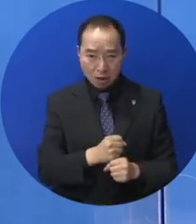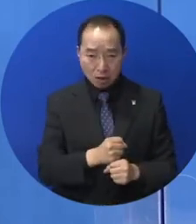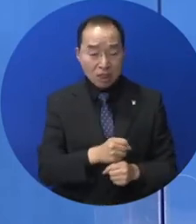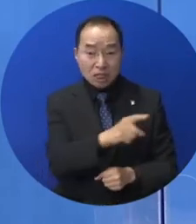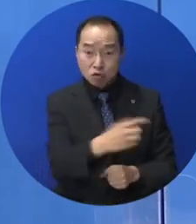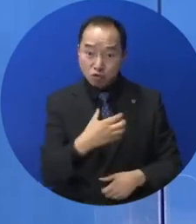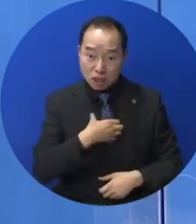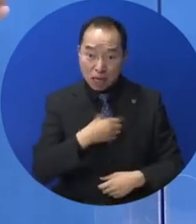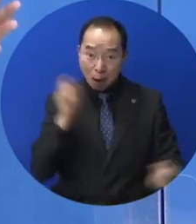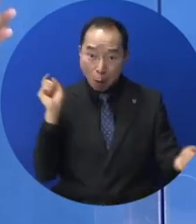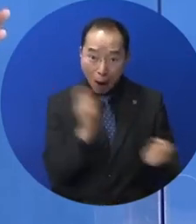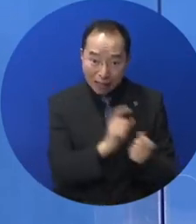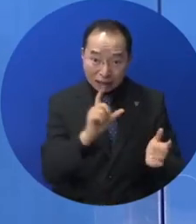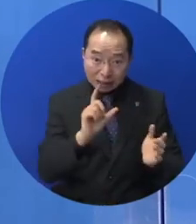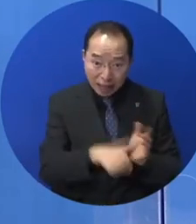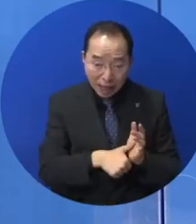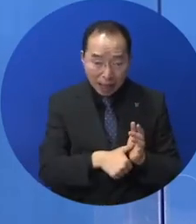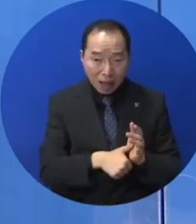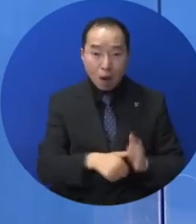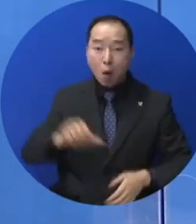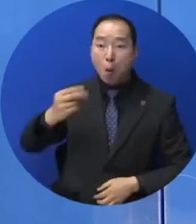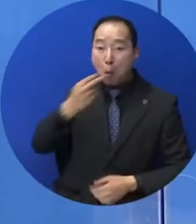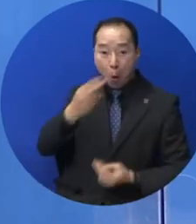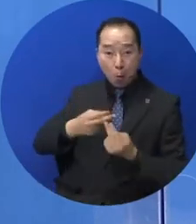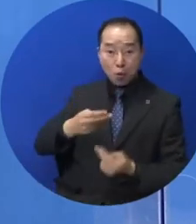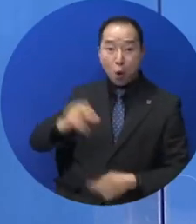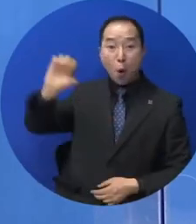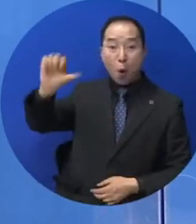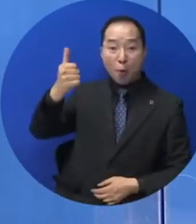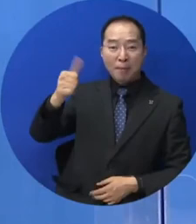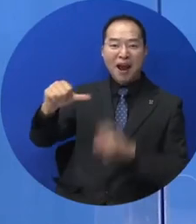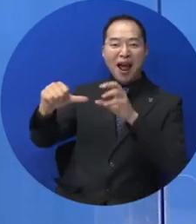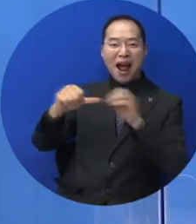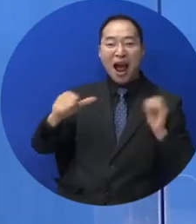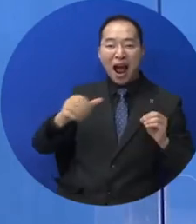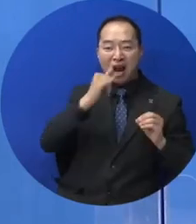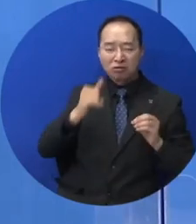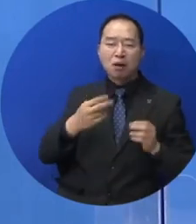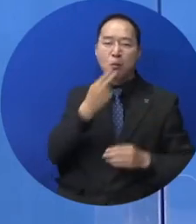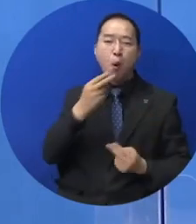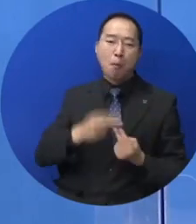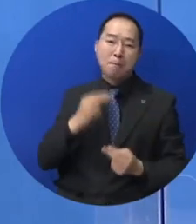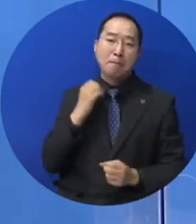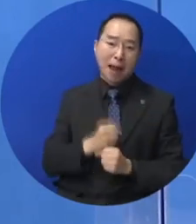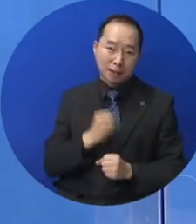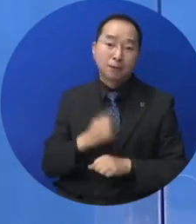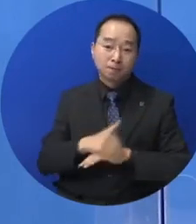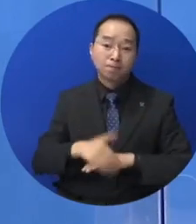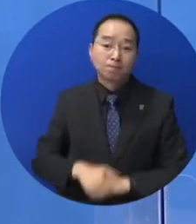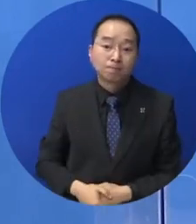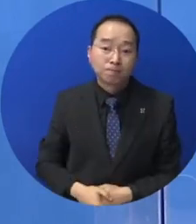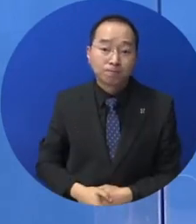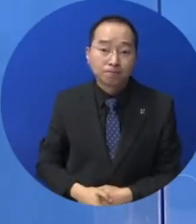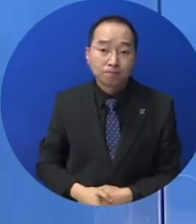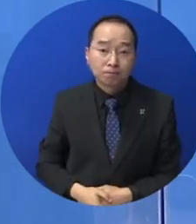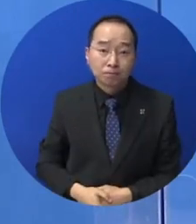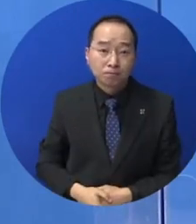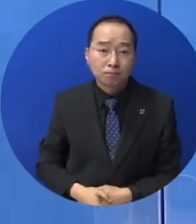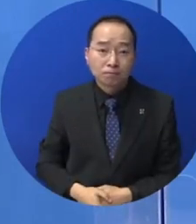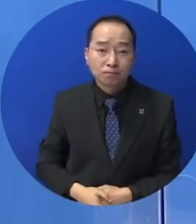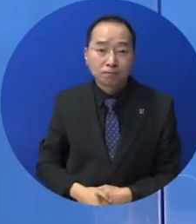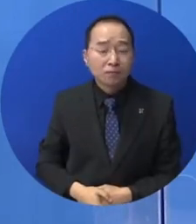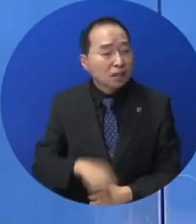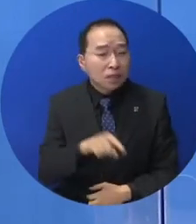때 한 500만 원까지 보험료를 타낼 수 있는 그런 제도를 지금 설계해서 내놓으려고 합니다. 어떤